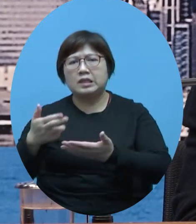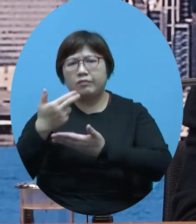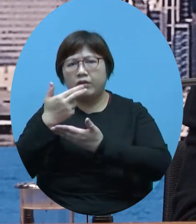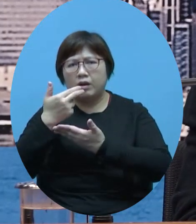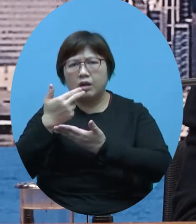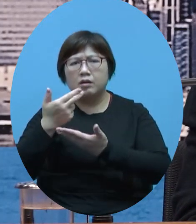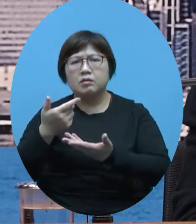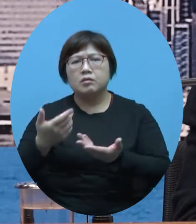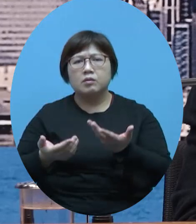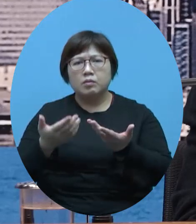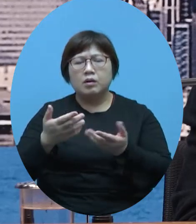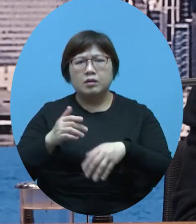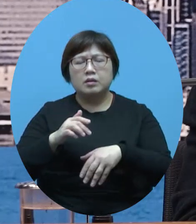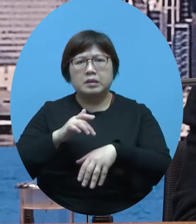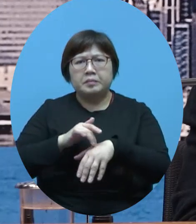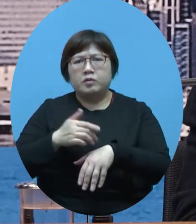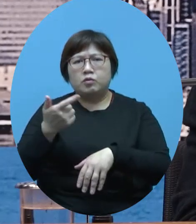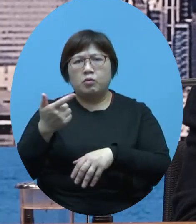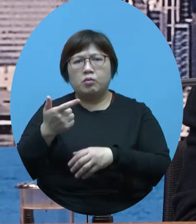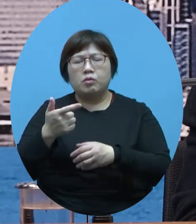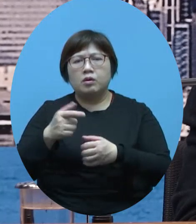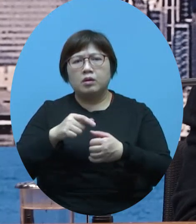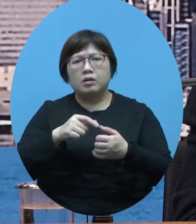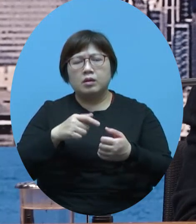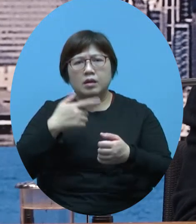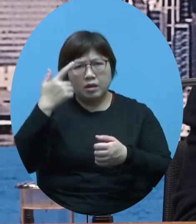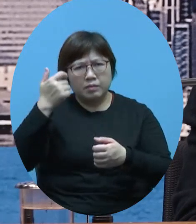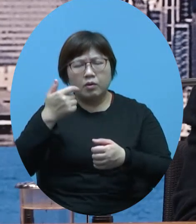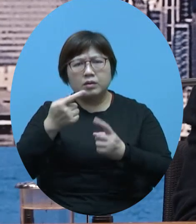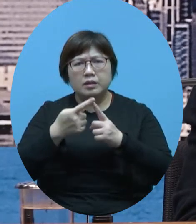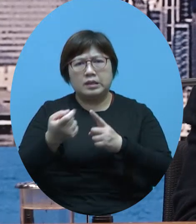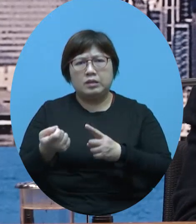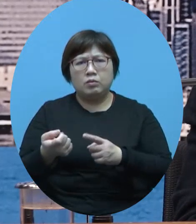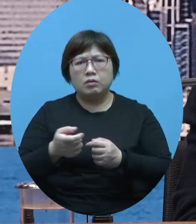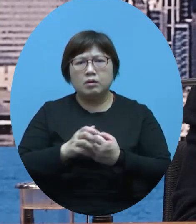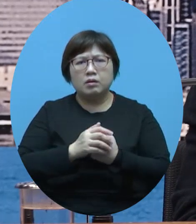些就可能會是密切接觸者咯，希望不是太多咯。